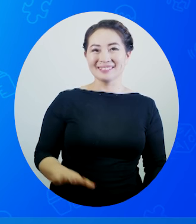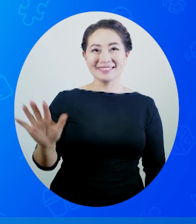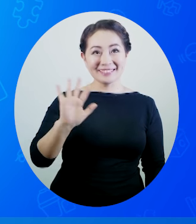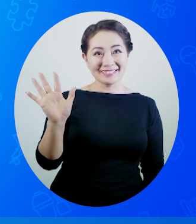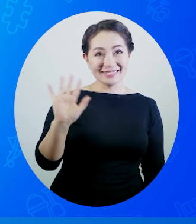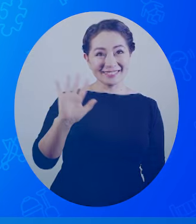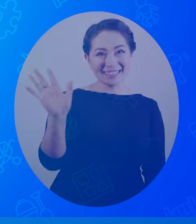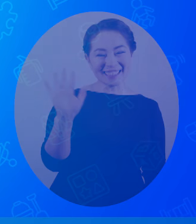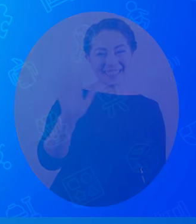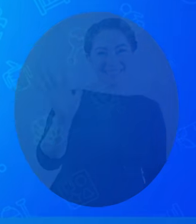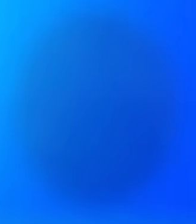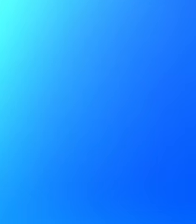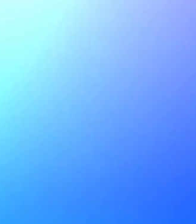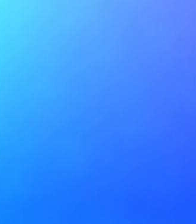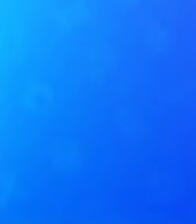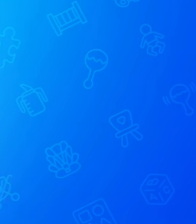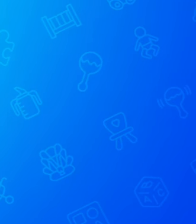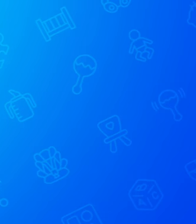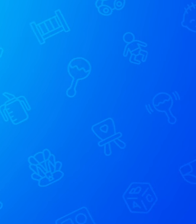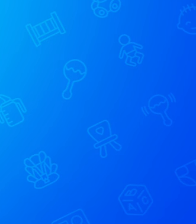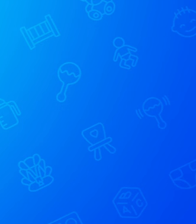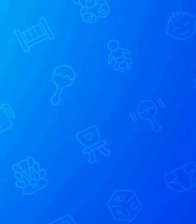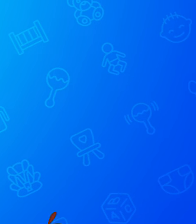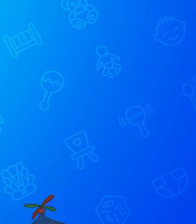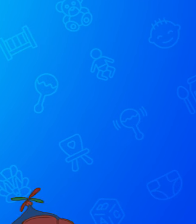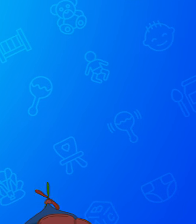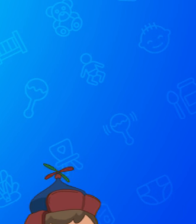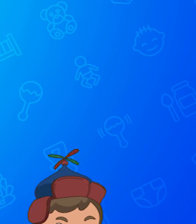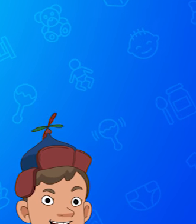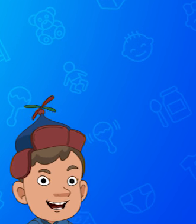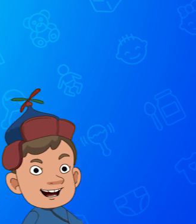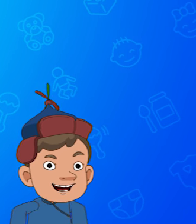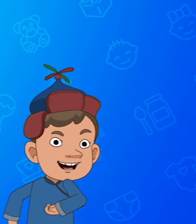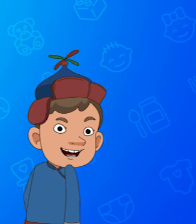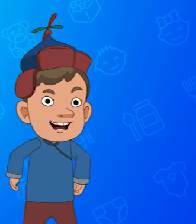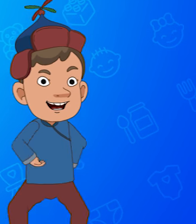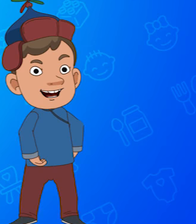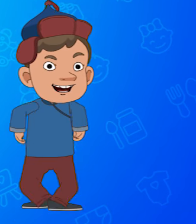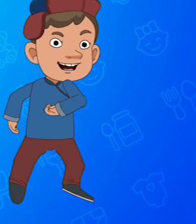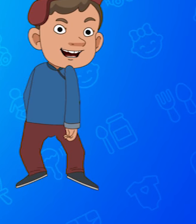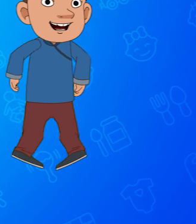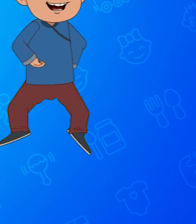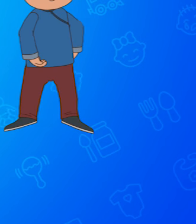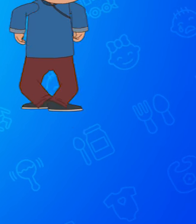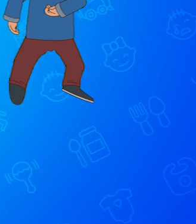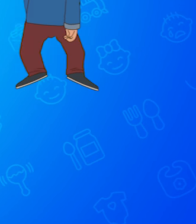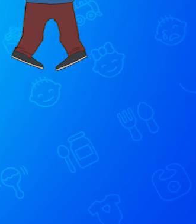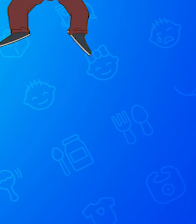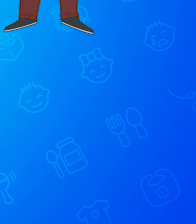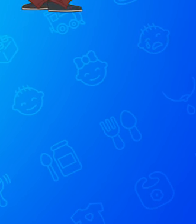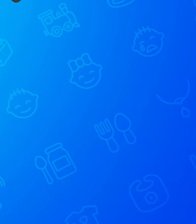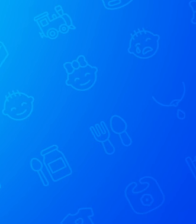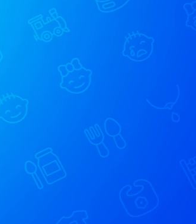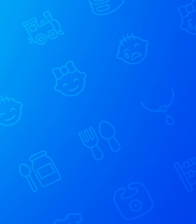хамтаа тоглох хөөрхөн хүүхдүүд байна. Атгалжин хармагсын амнаас хэрхэн яаж